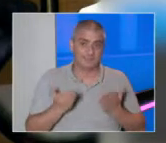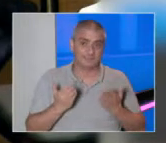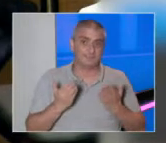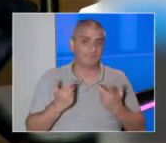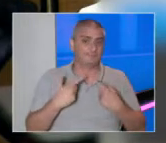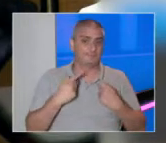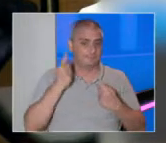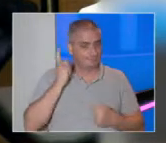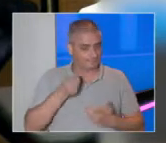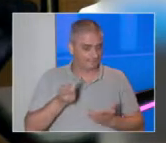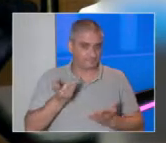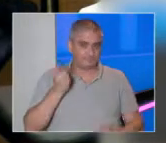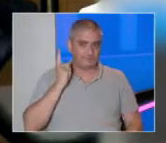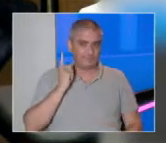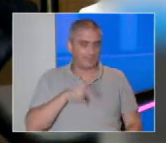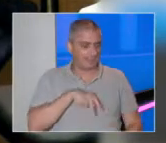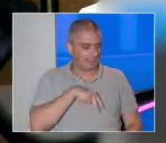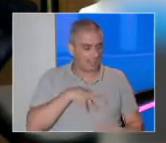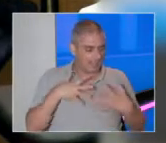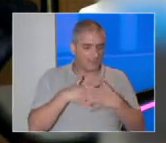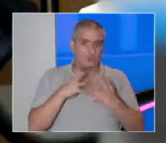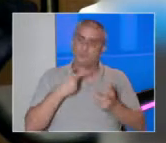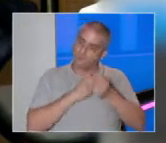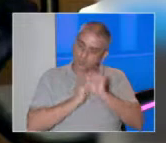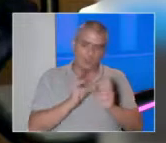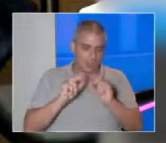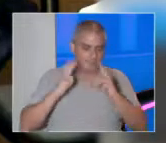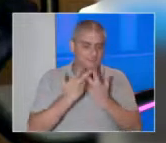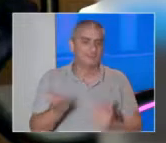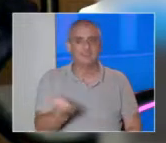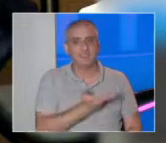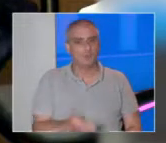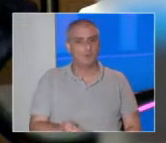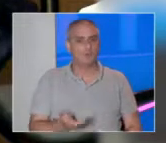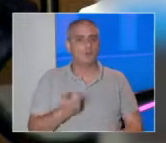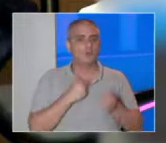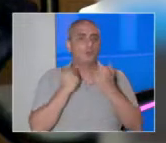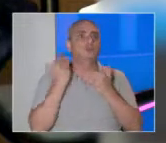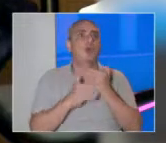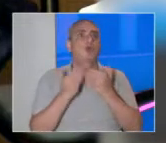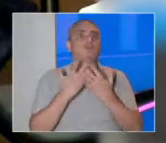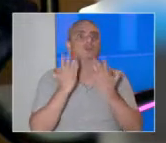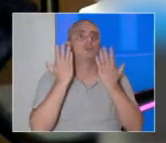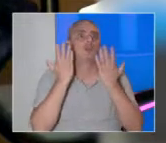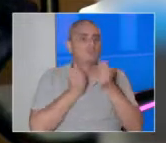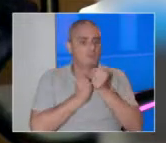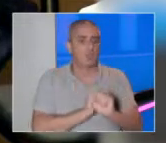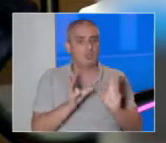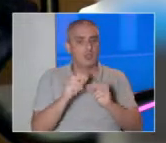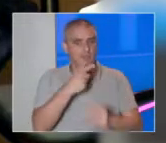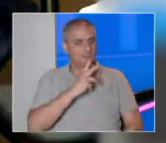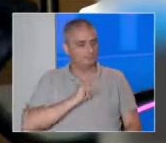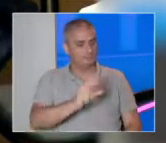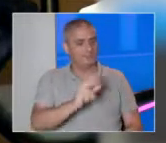בגרות, יגלה סוף סוף סולידריות עם הציבור. סוף סוף סולידריות תגלה עם